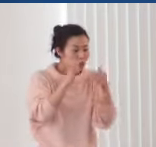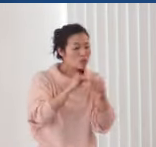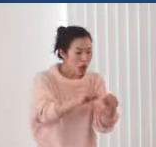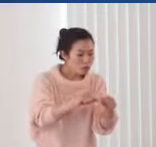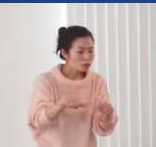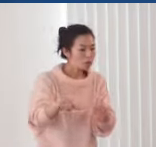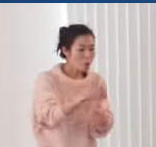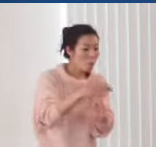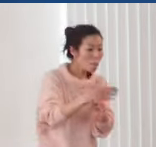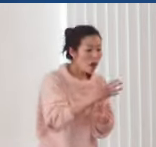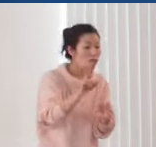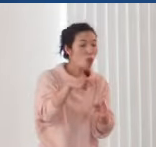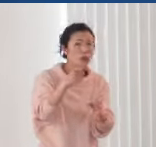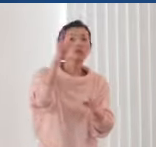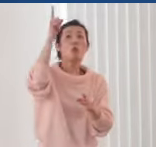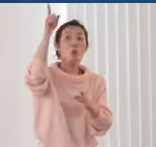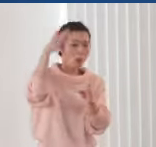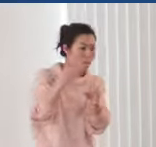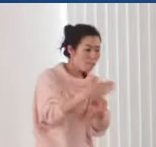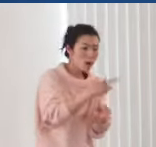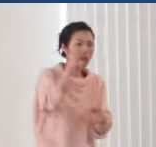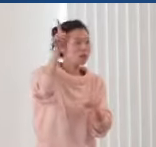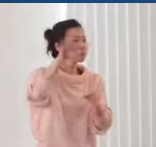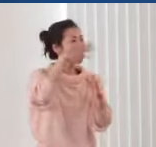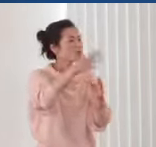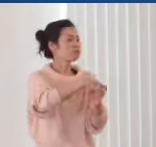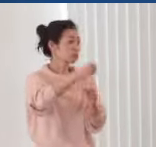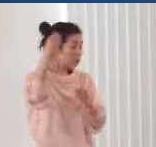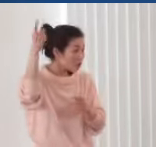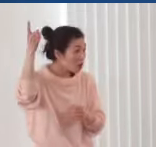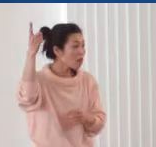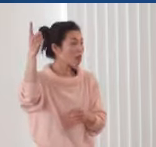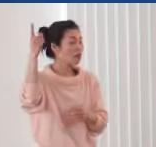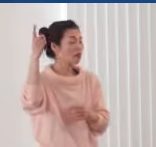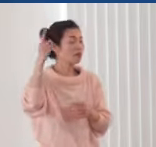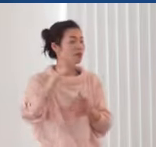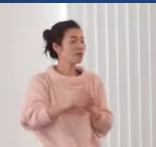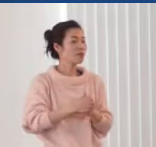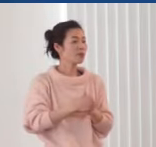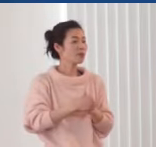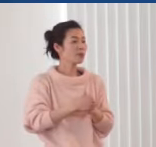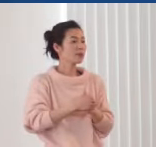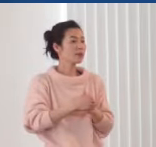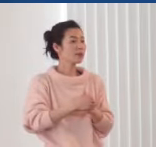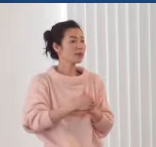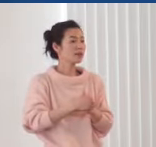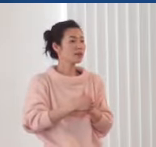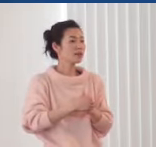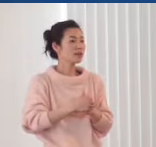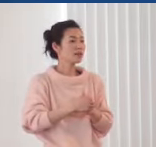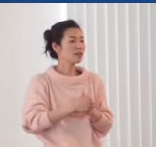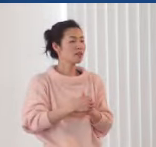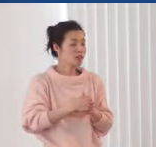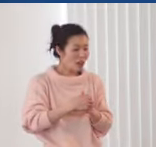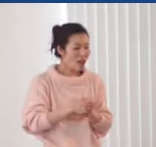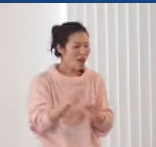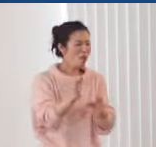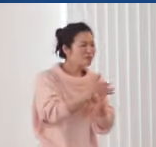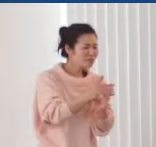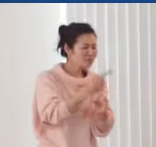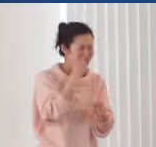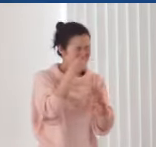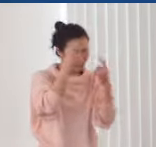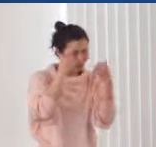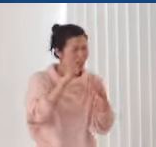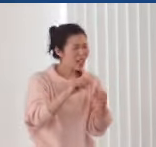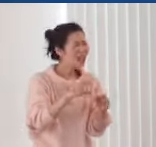行ってしまうありとあらゆる間違った判断や決断をもご存知の上で、最高の御業を私たちになさってくださるん